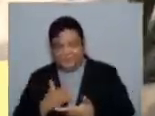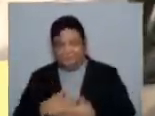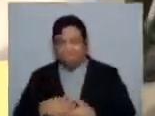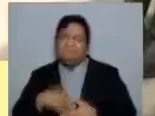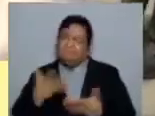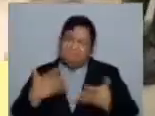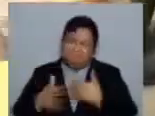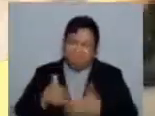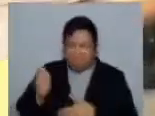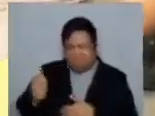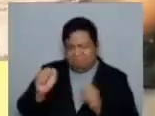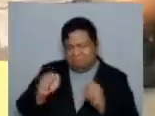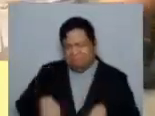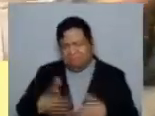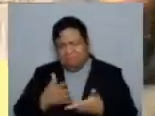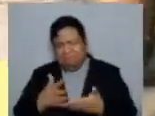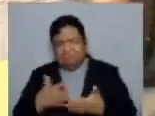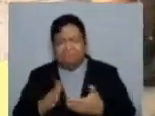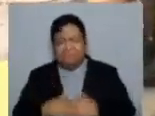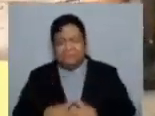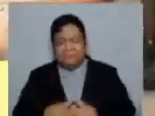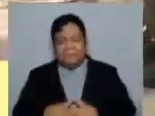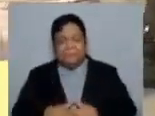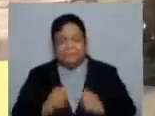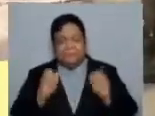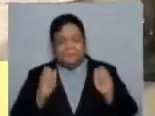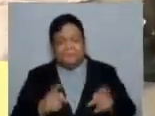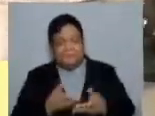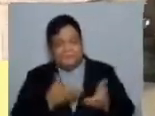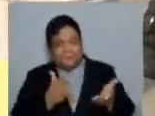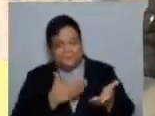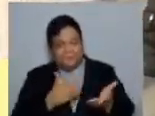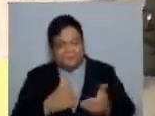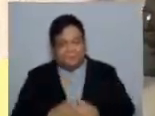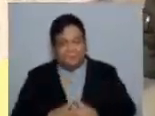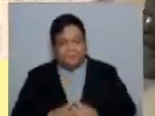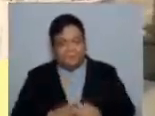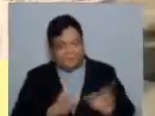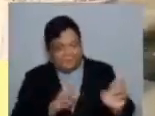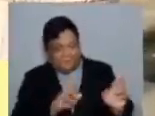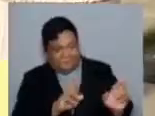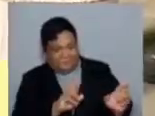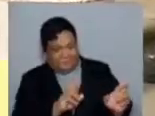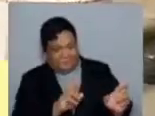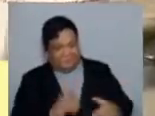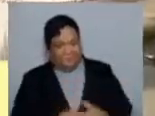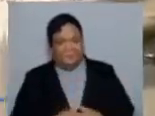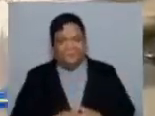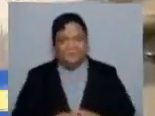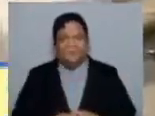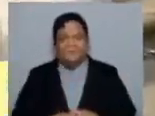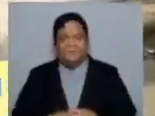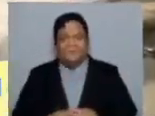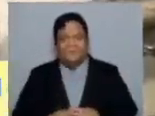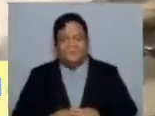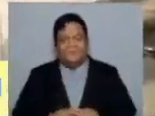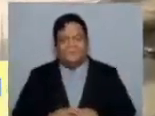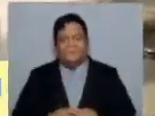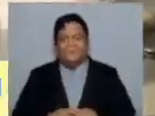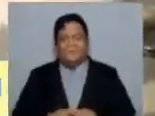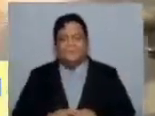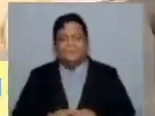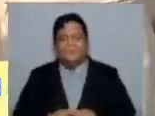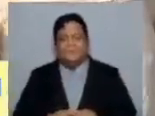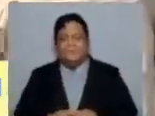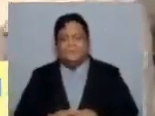Kasi Marian knows me. Oh, go ahead, Marian. Sige, kuya, ready ka na. Okay. Sa ilalim